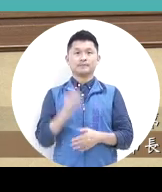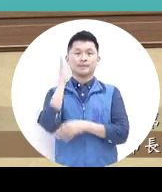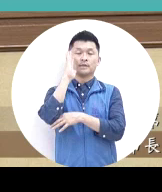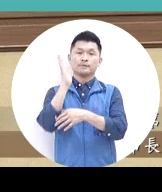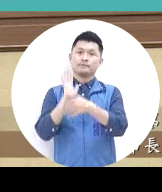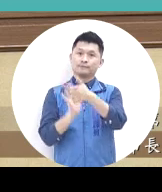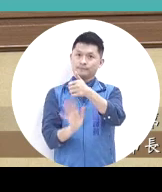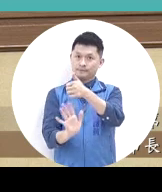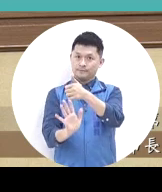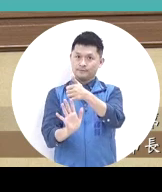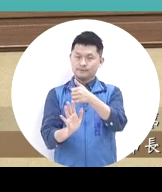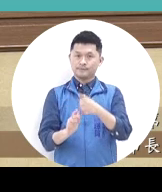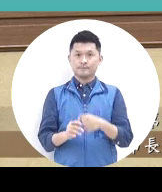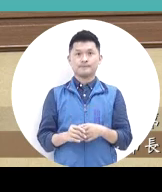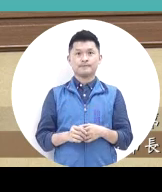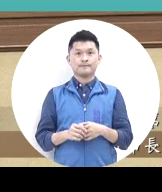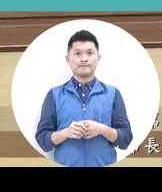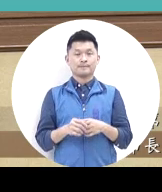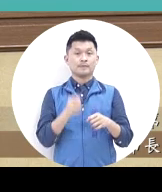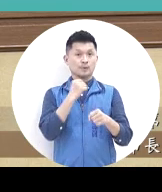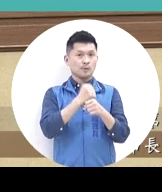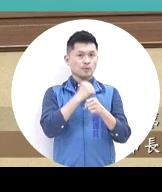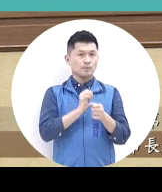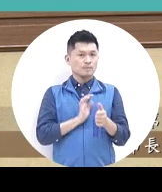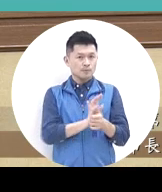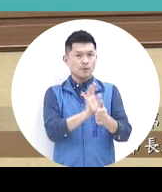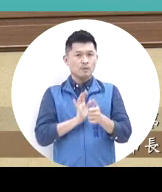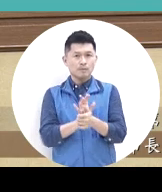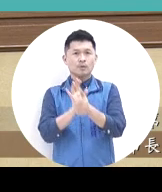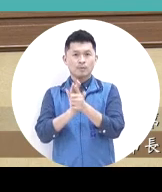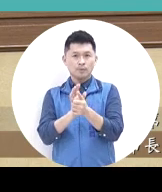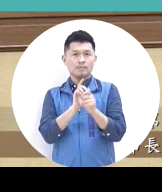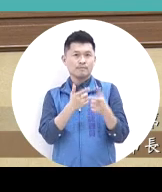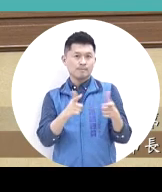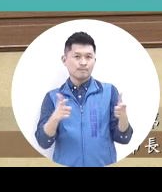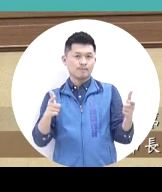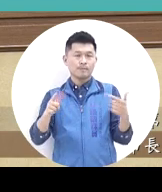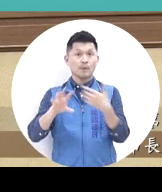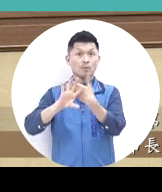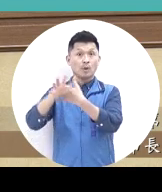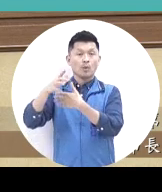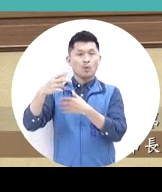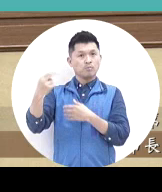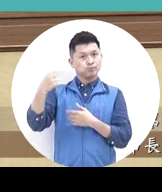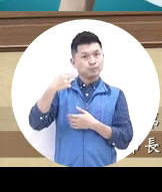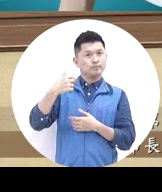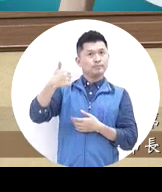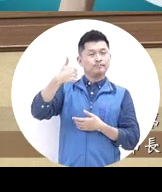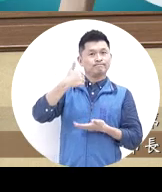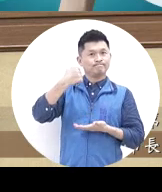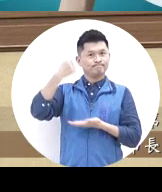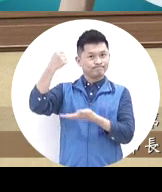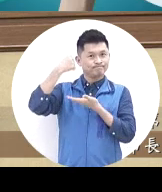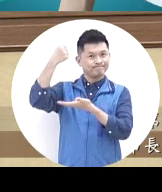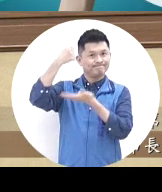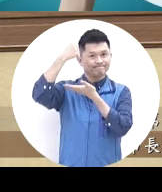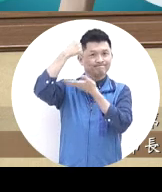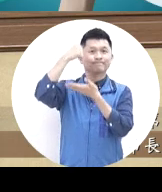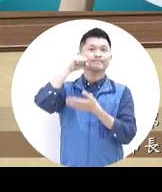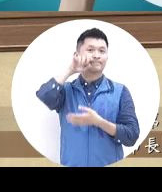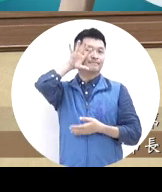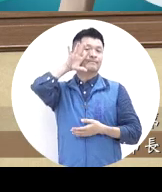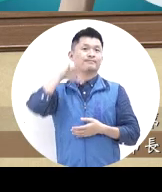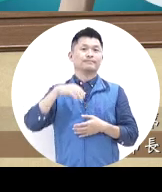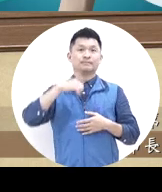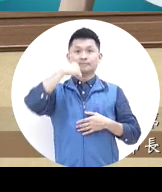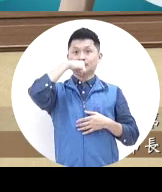同时因为推动各项工作得到国内外的多项奖项的肯定，也创下国内最多的